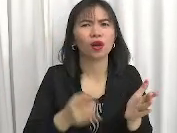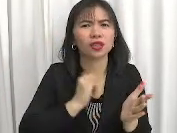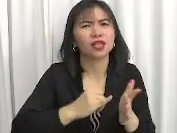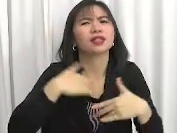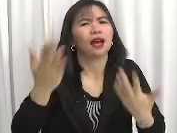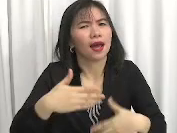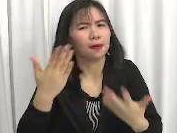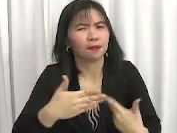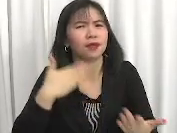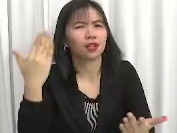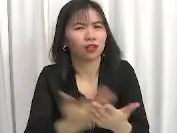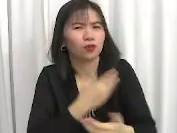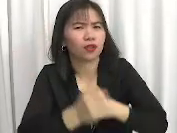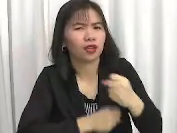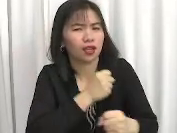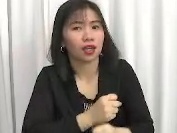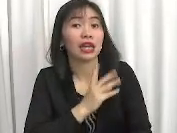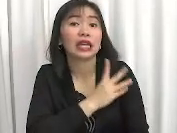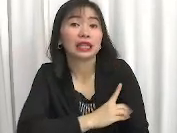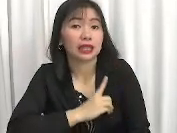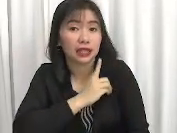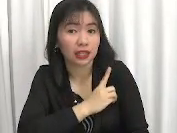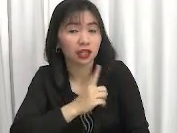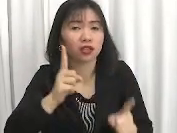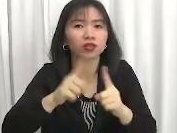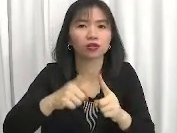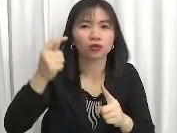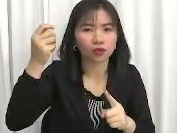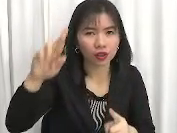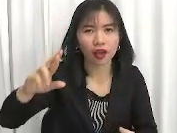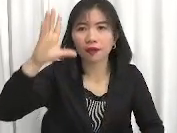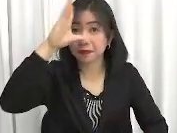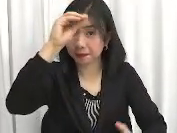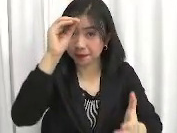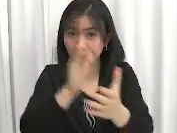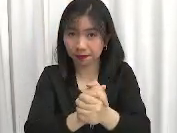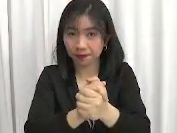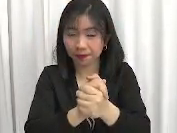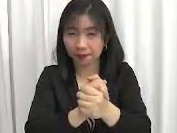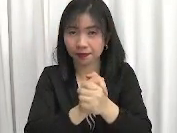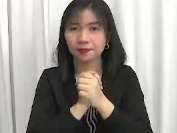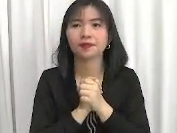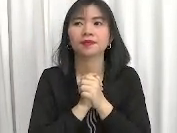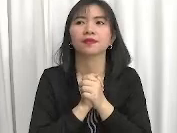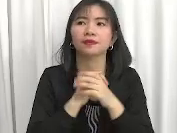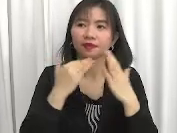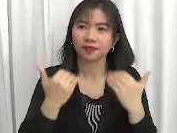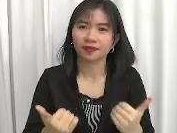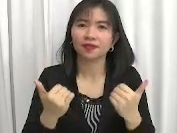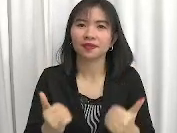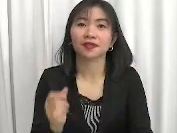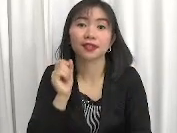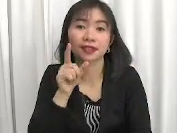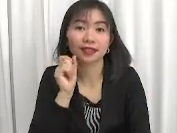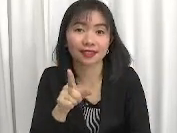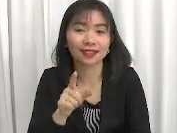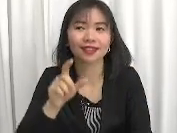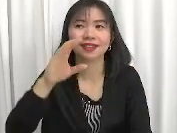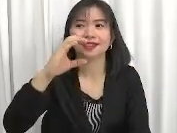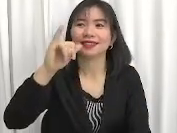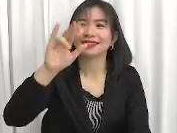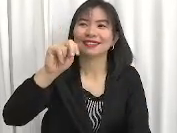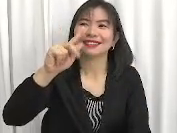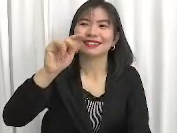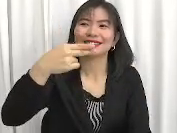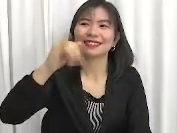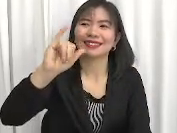New Year dear nila sa kanilang asawang lalaki. Okay? Wow. Si Sister Cynthia.